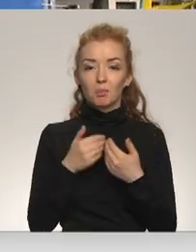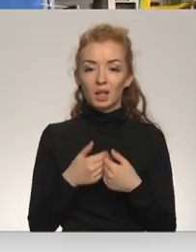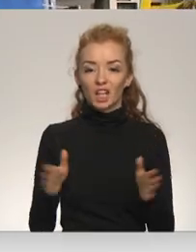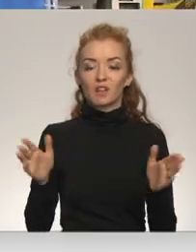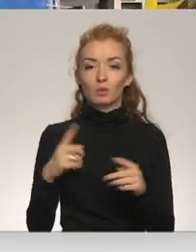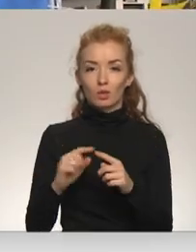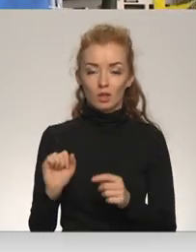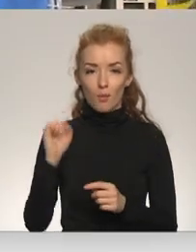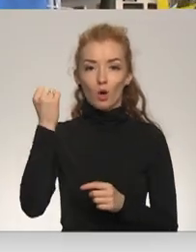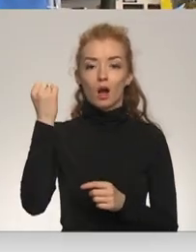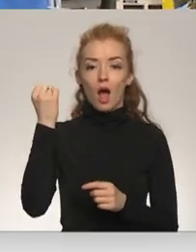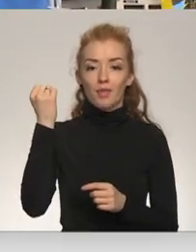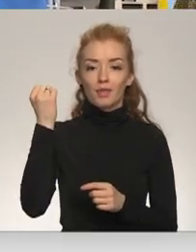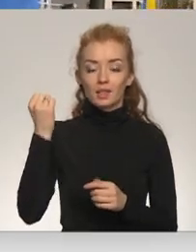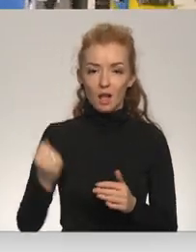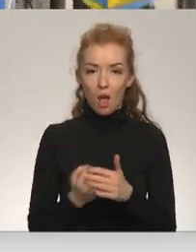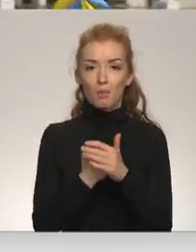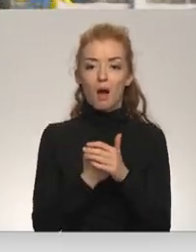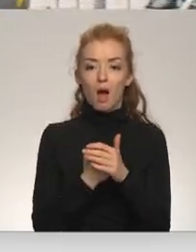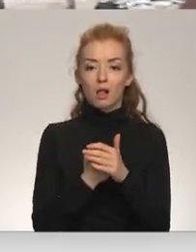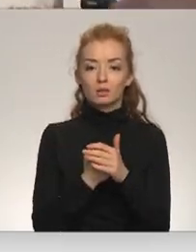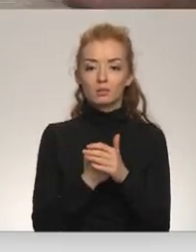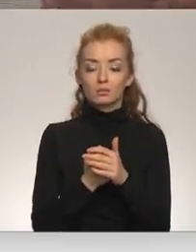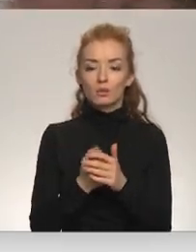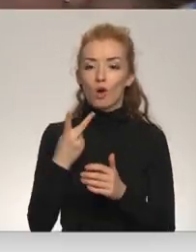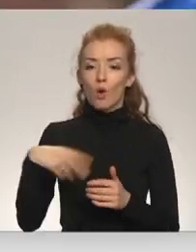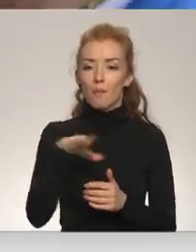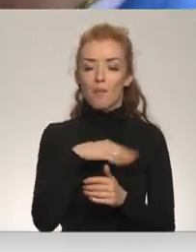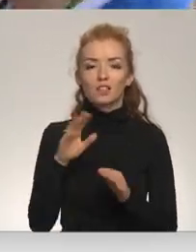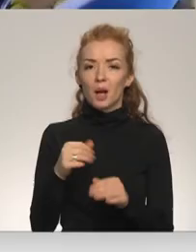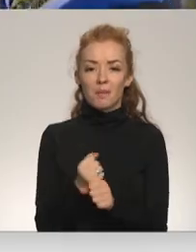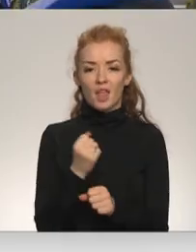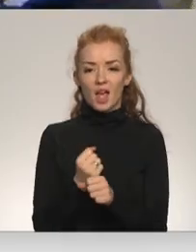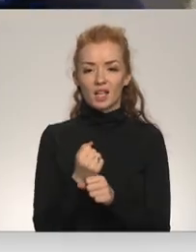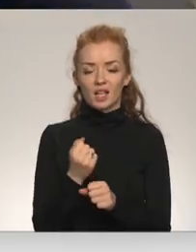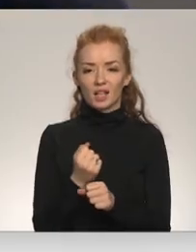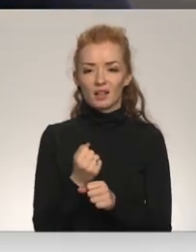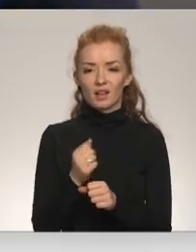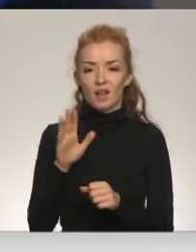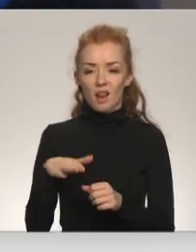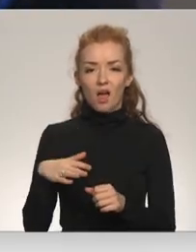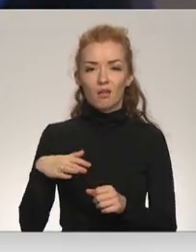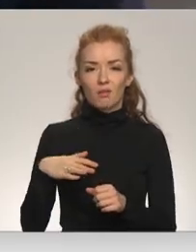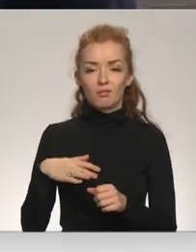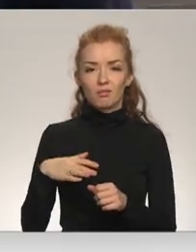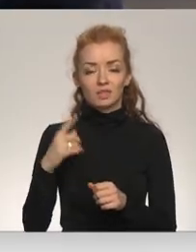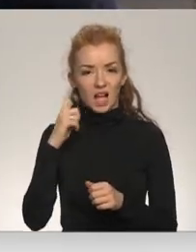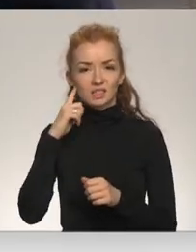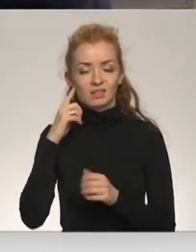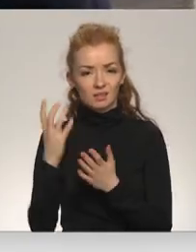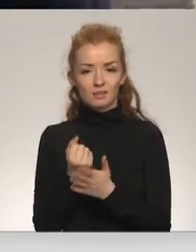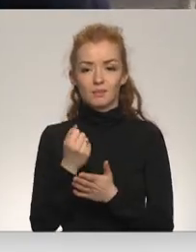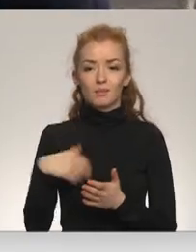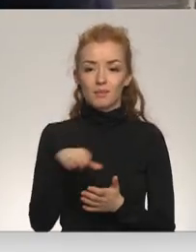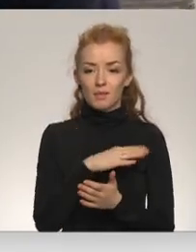un demokrātijas atbalsta. Ko mēs varētu darīt, lai mūsu balsts sadzirdētu? Šo atbalsta balsi? Nu, mēs varam